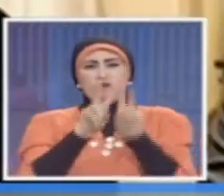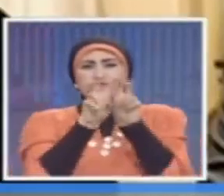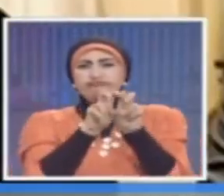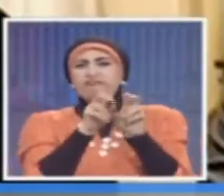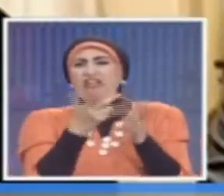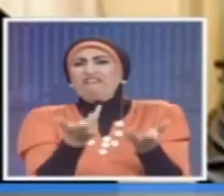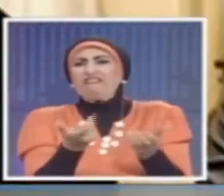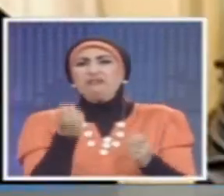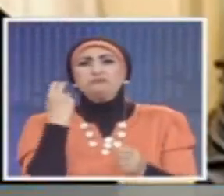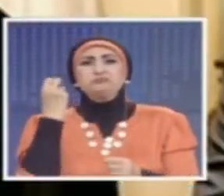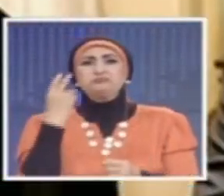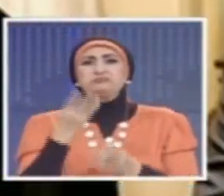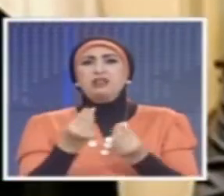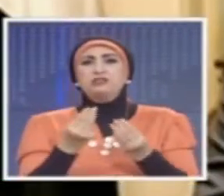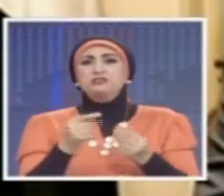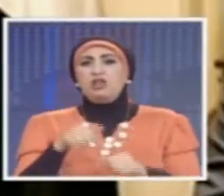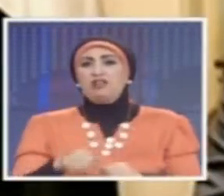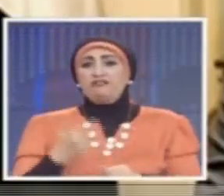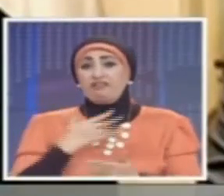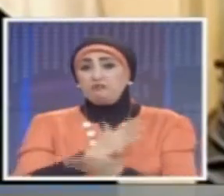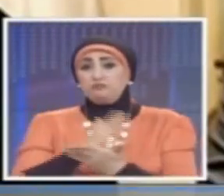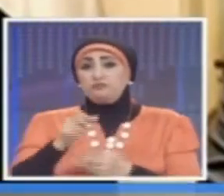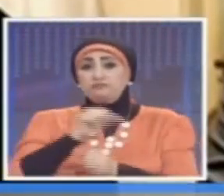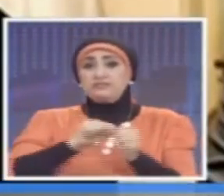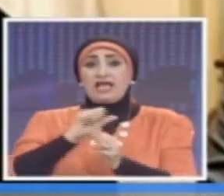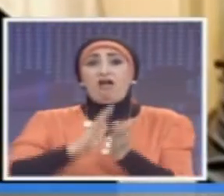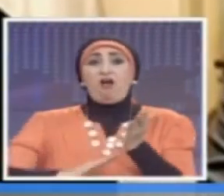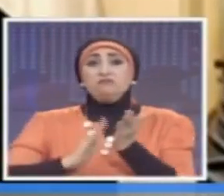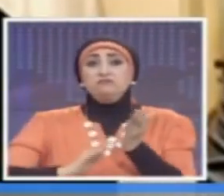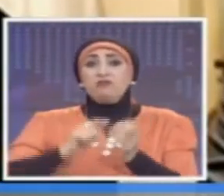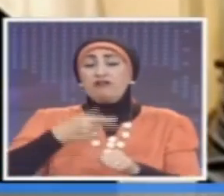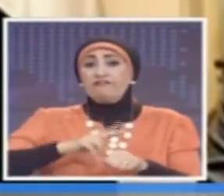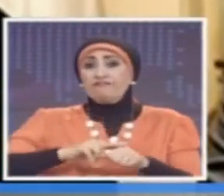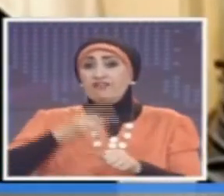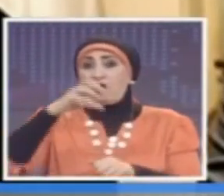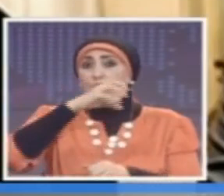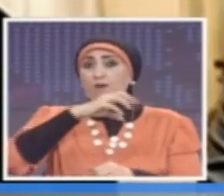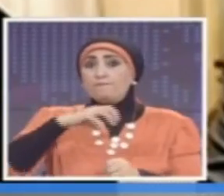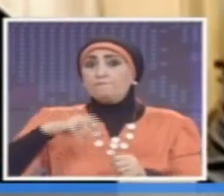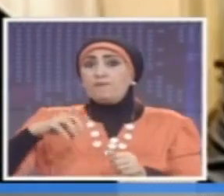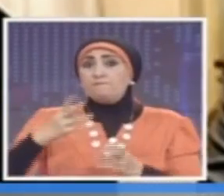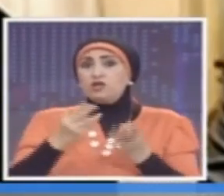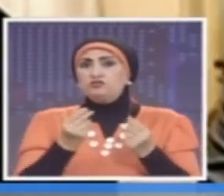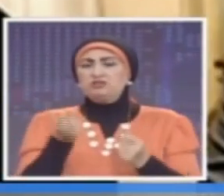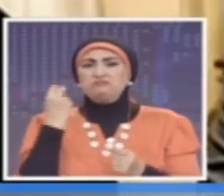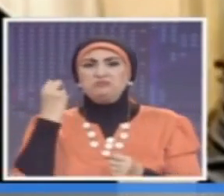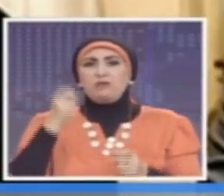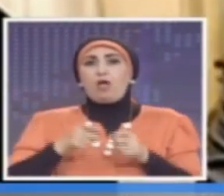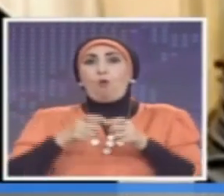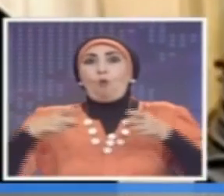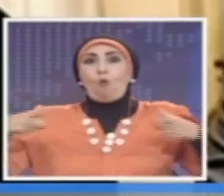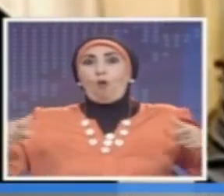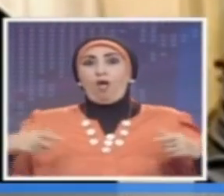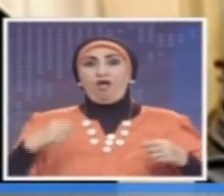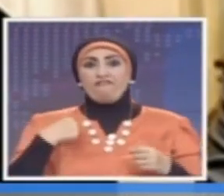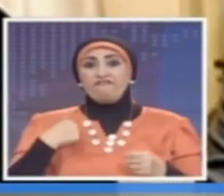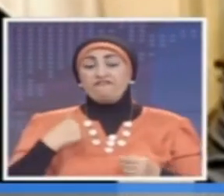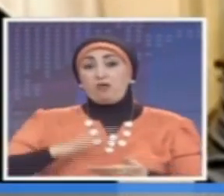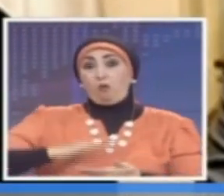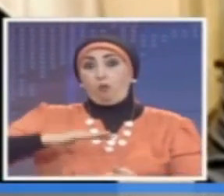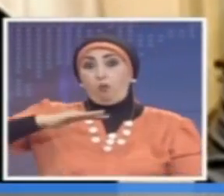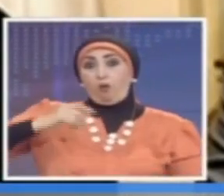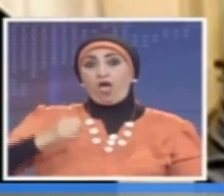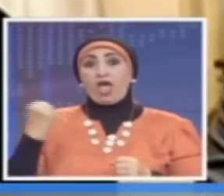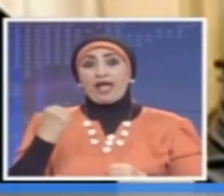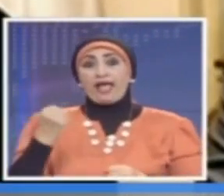الجمود الذي تشهده جهود نزع السلاح النووي من جانب الدول النووية واتجاه بعض تلك الدول للتوسع في